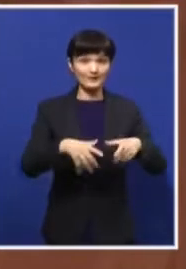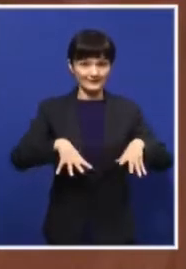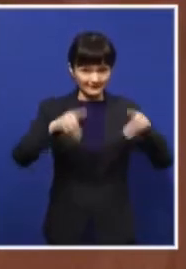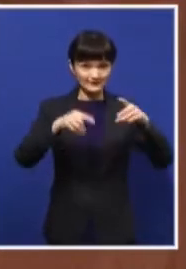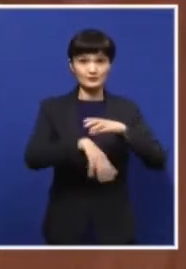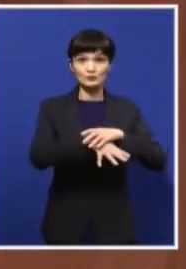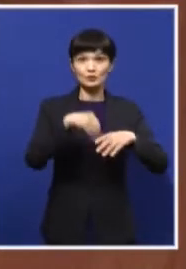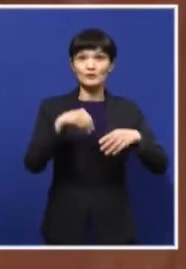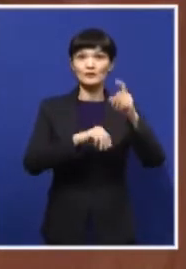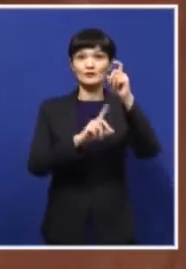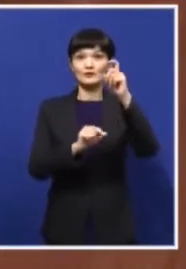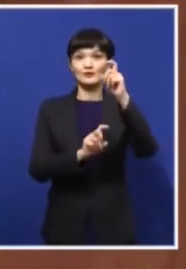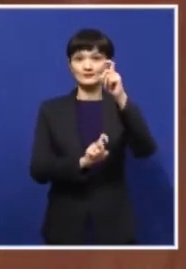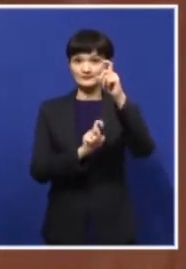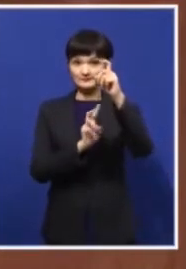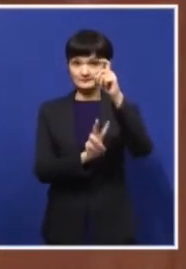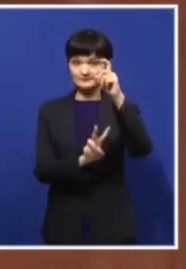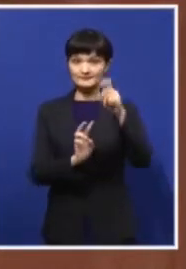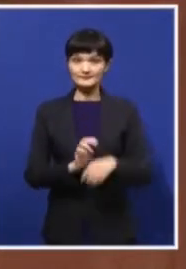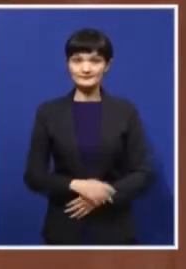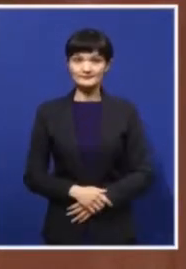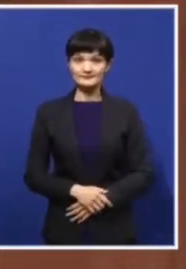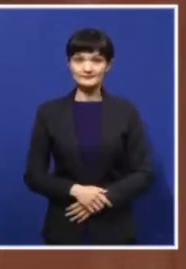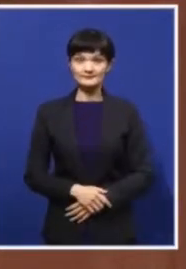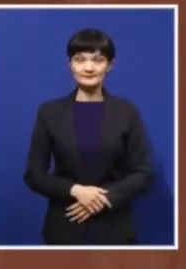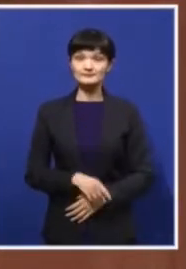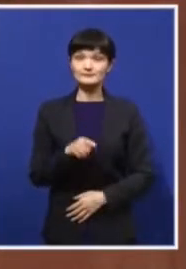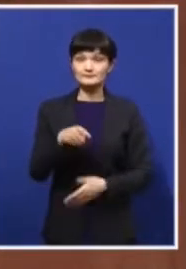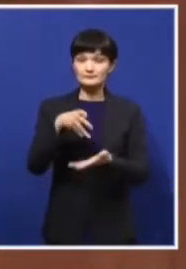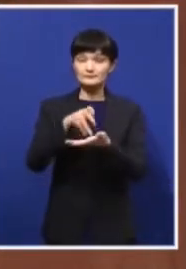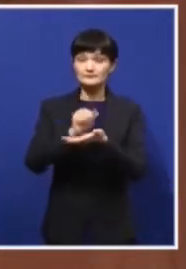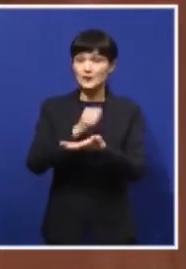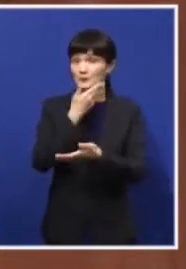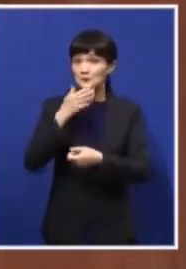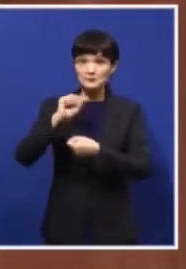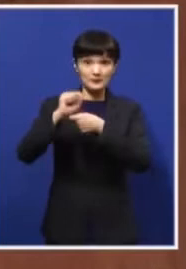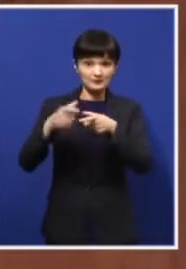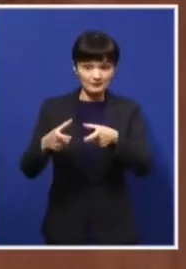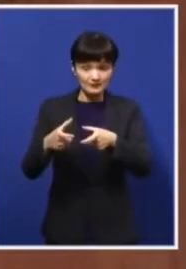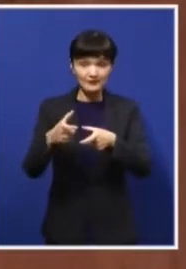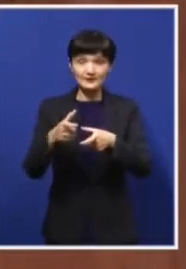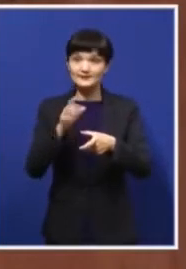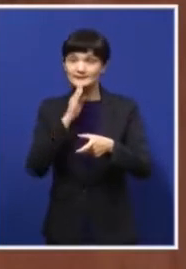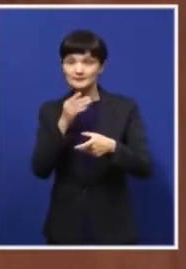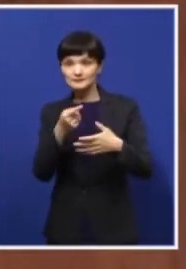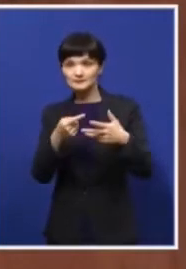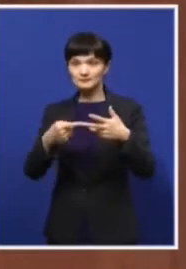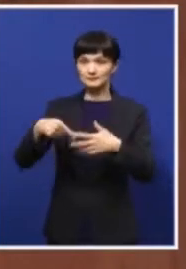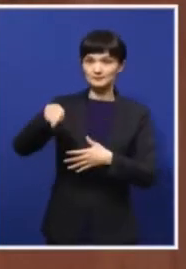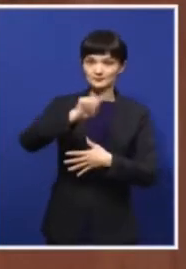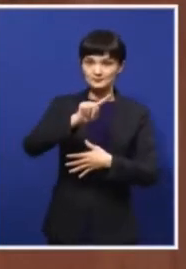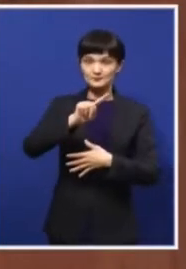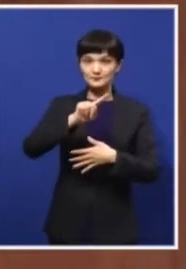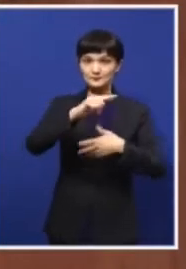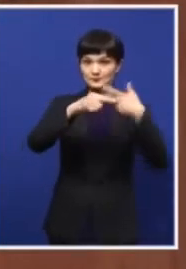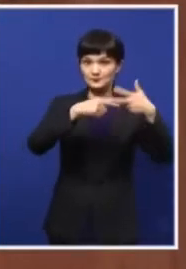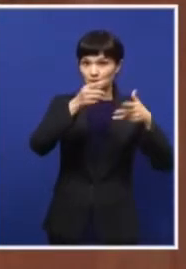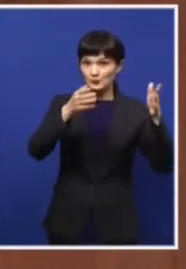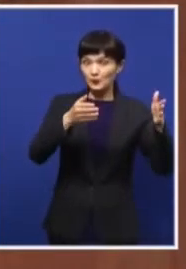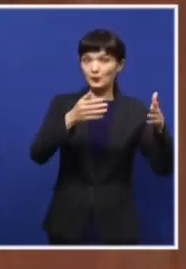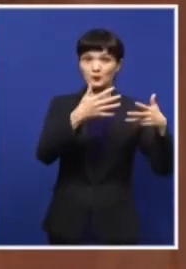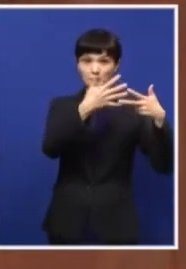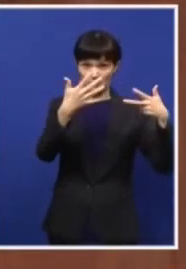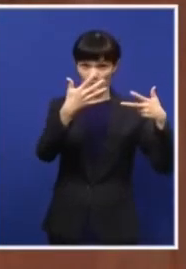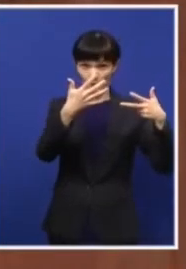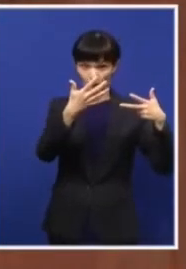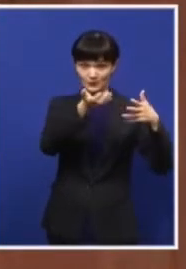10月12号，10月12号，那你的登记加码券要在上一周的礼拜五就要完成登记，也就是说你要